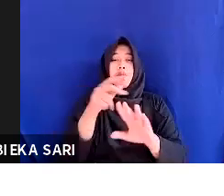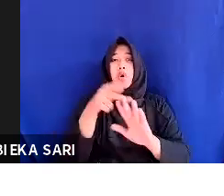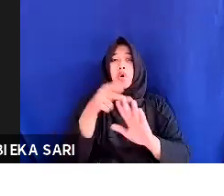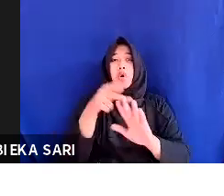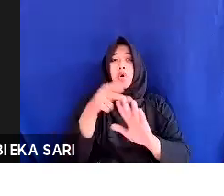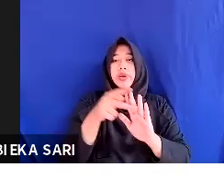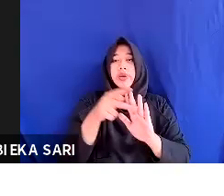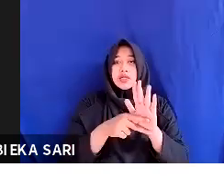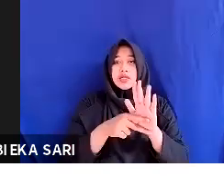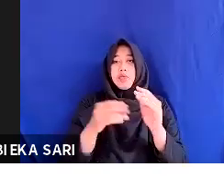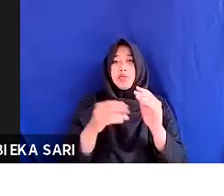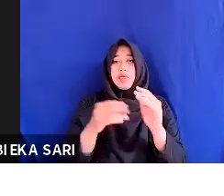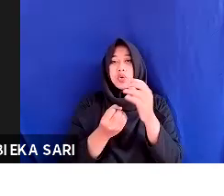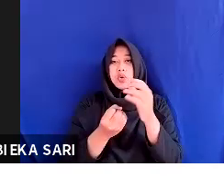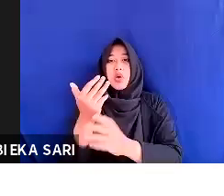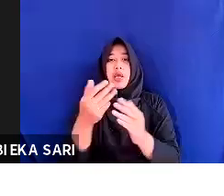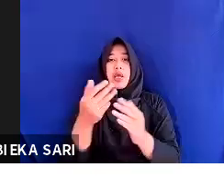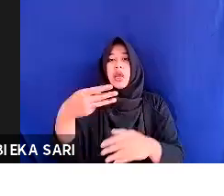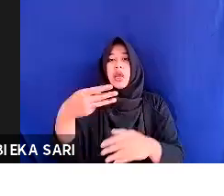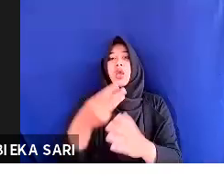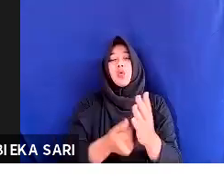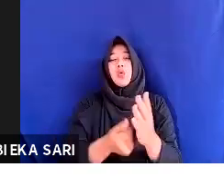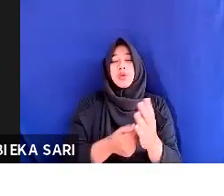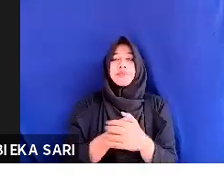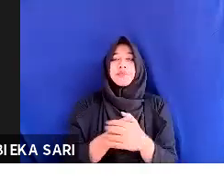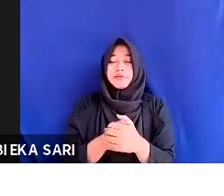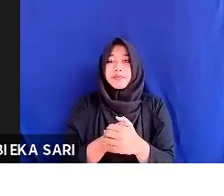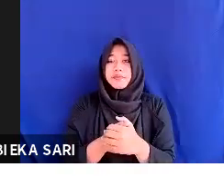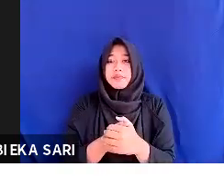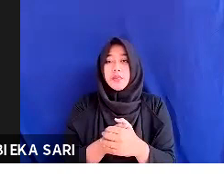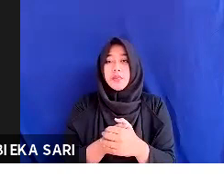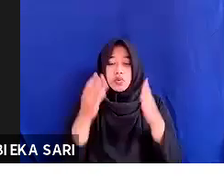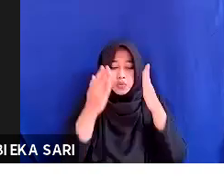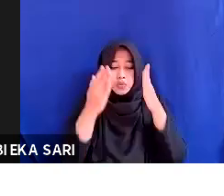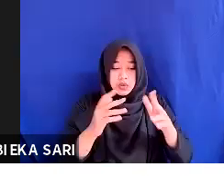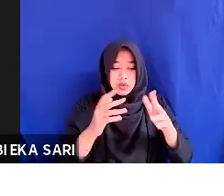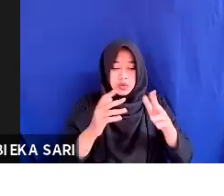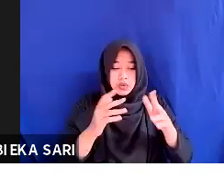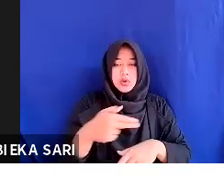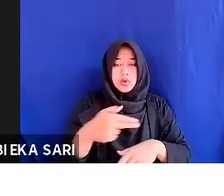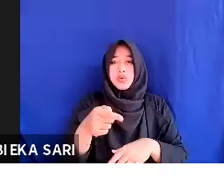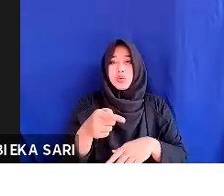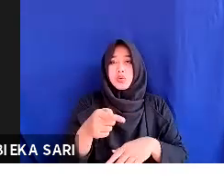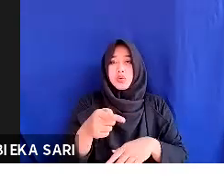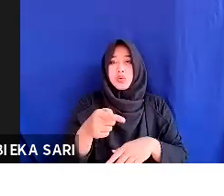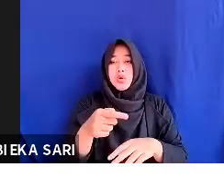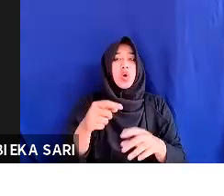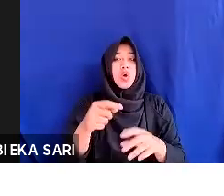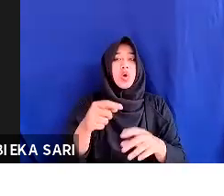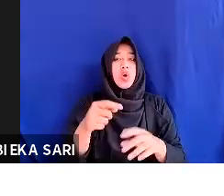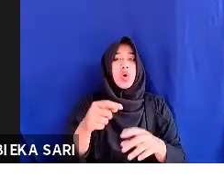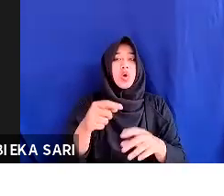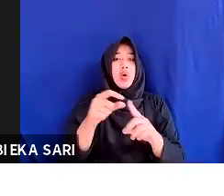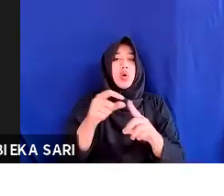good news-nya Indonesia itu, ini proyeksi dari Bank Dunia, not bad lah ya, kalau Malaysia diproyeksikan